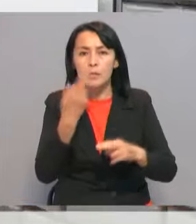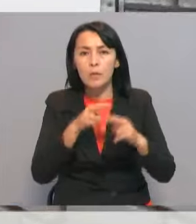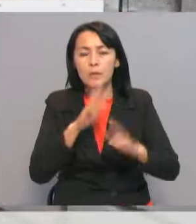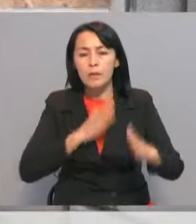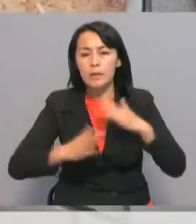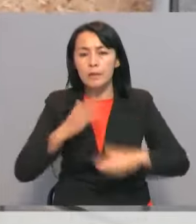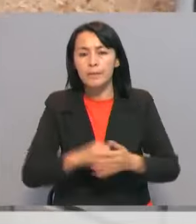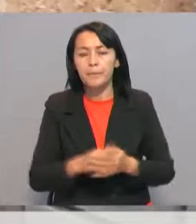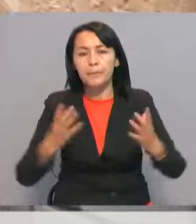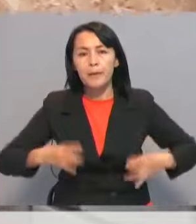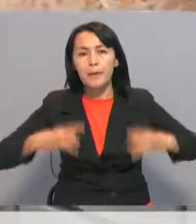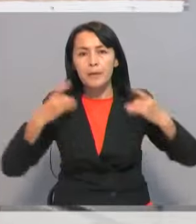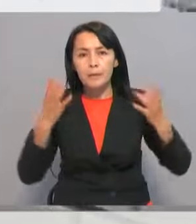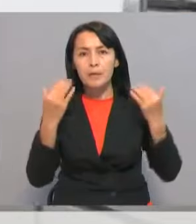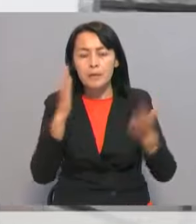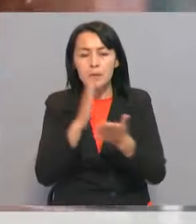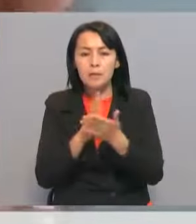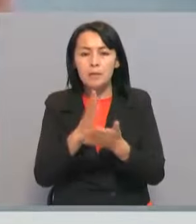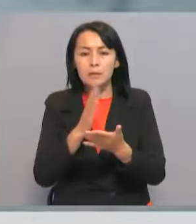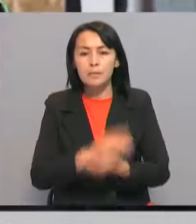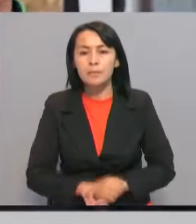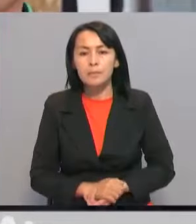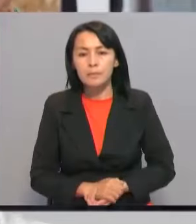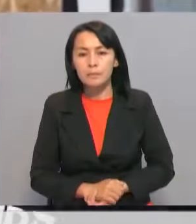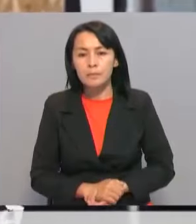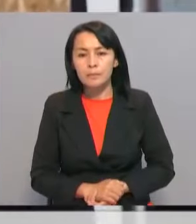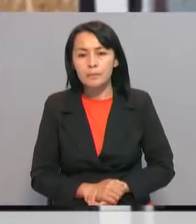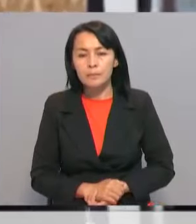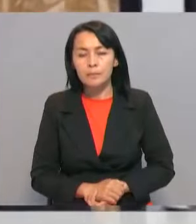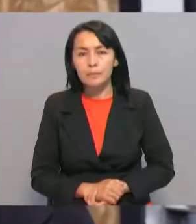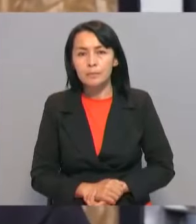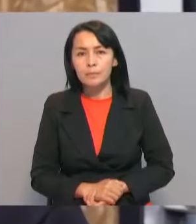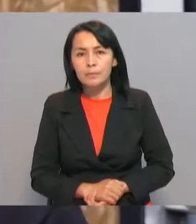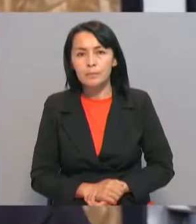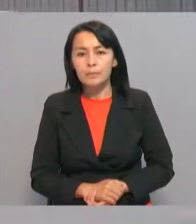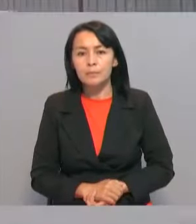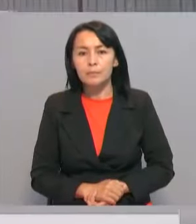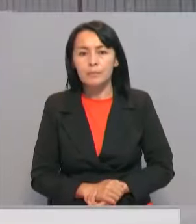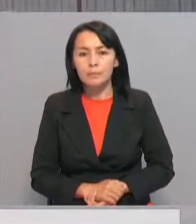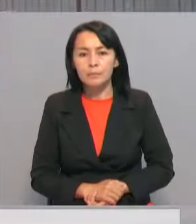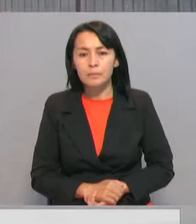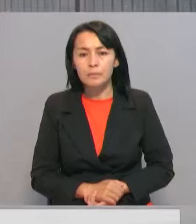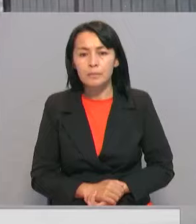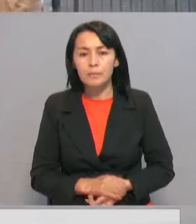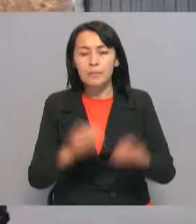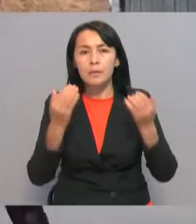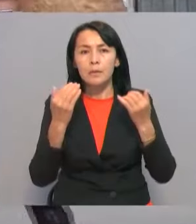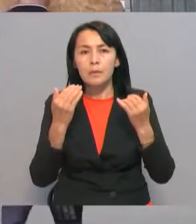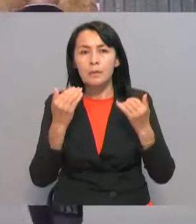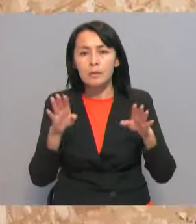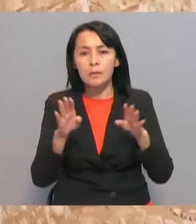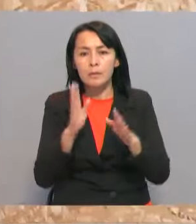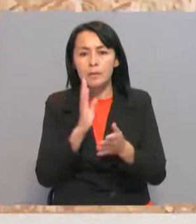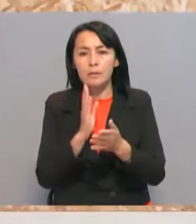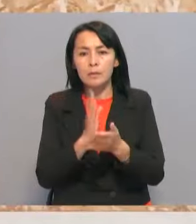рада. Празднику рада и служба доставки. Каспижман бзге пайдасы, заказ көп болот. Обычные дни заказов мало, брать не буду,